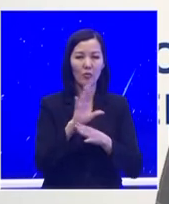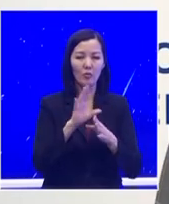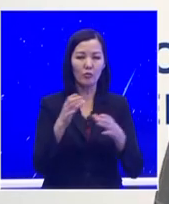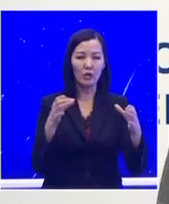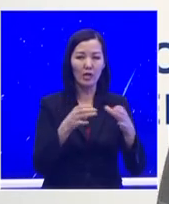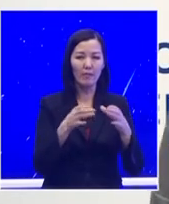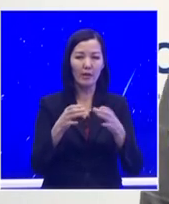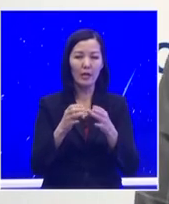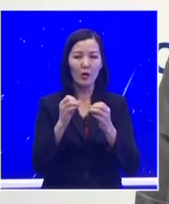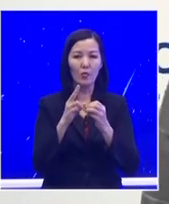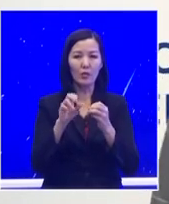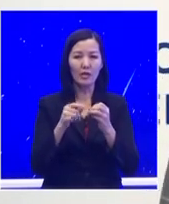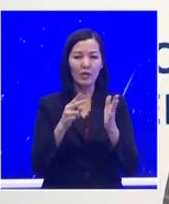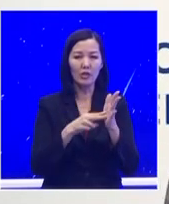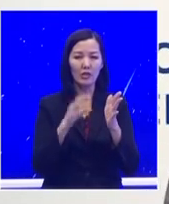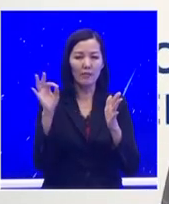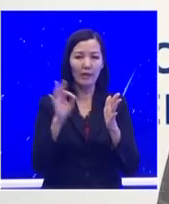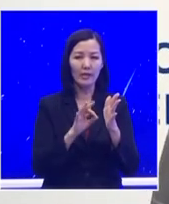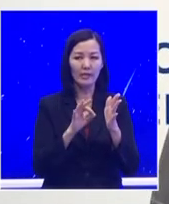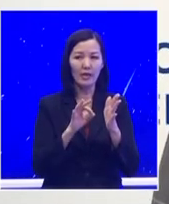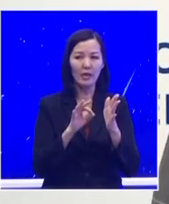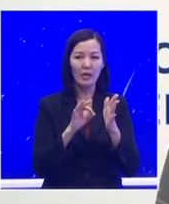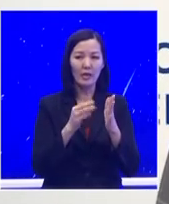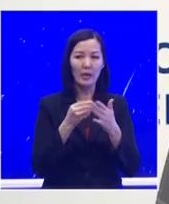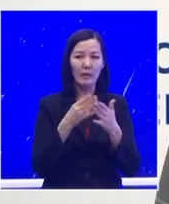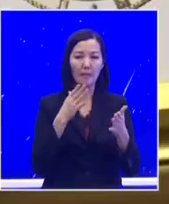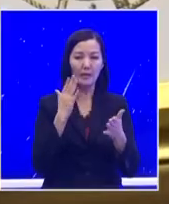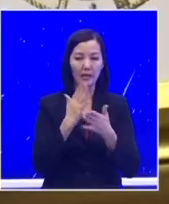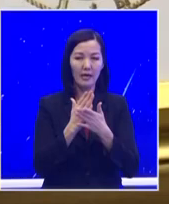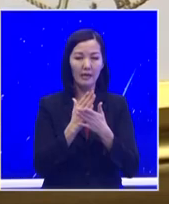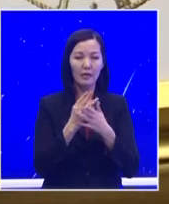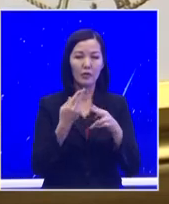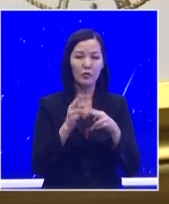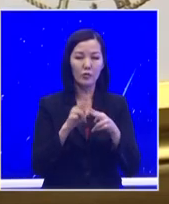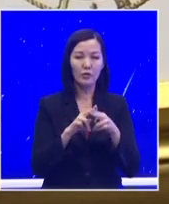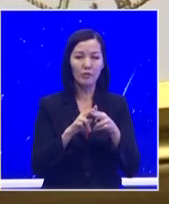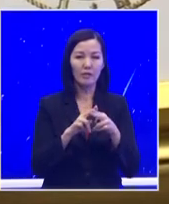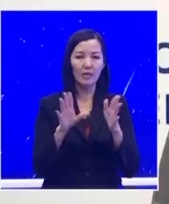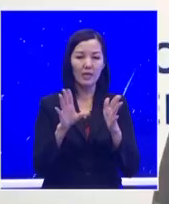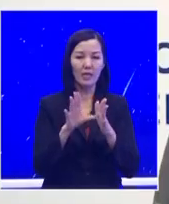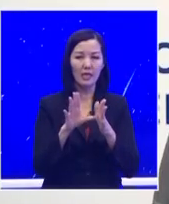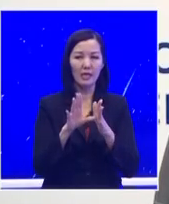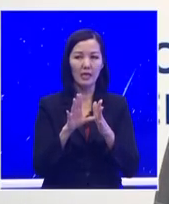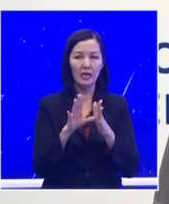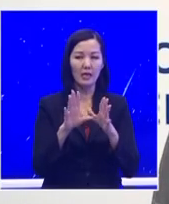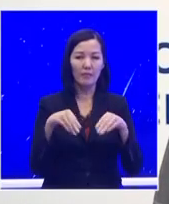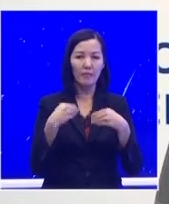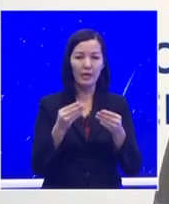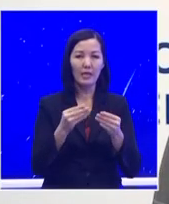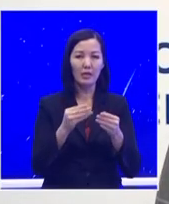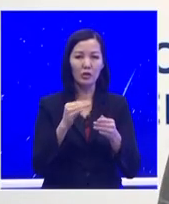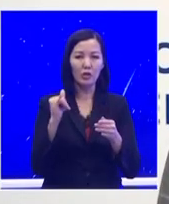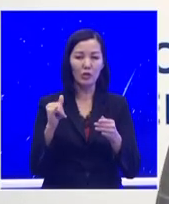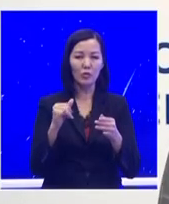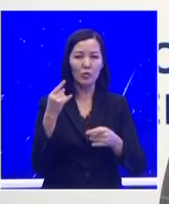компаниялардың 12-7% өсу байқалады. Сол себептен энергия беретін бізде Жетісу